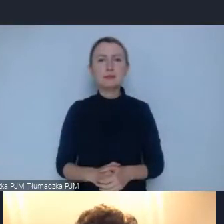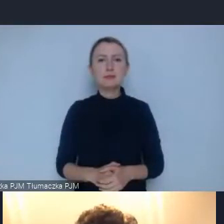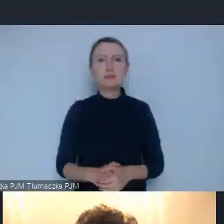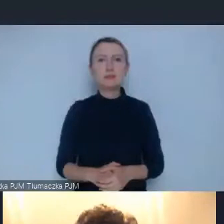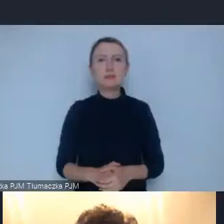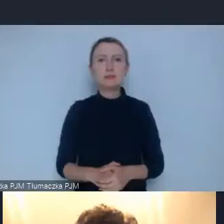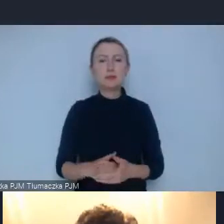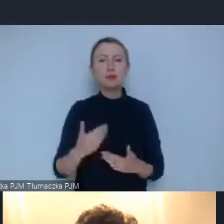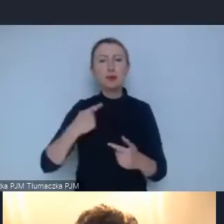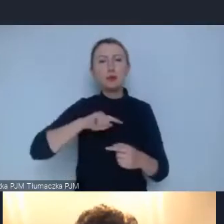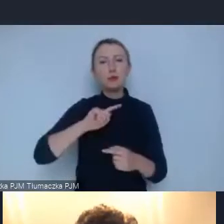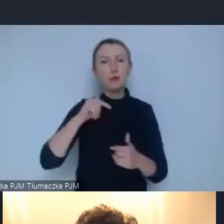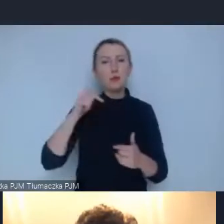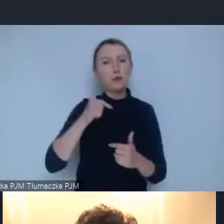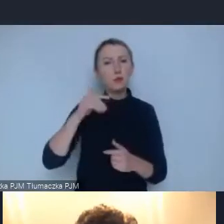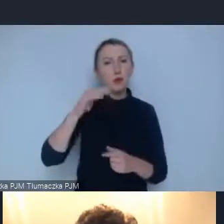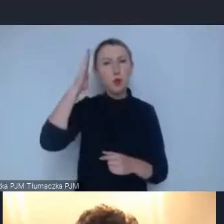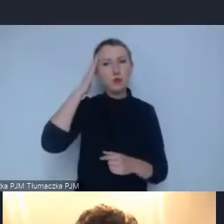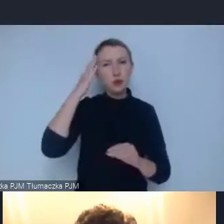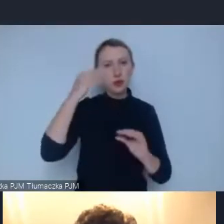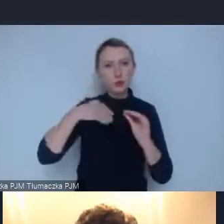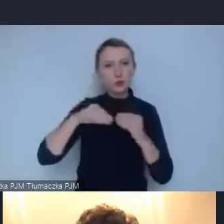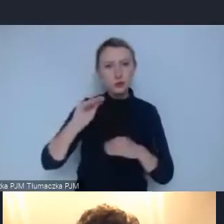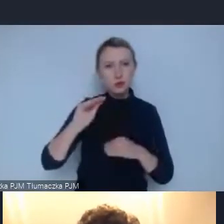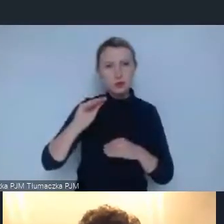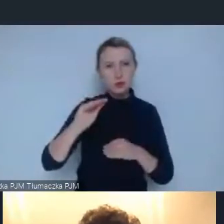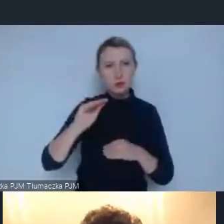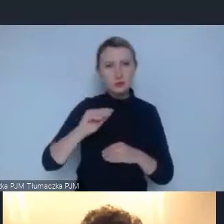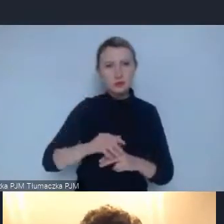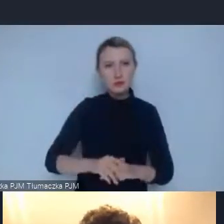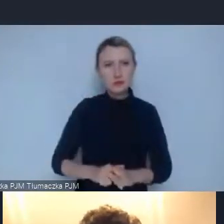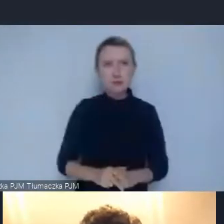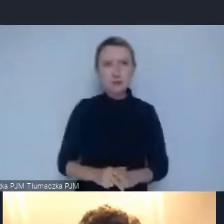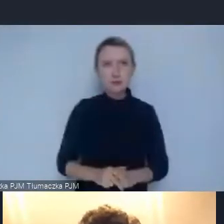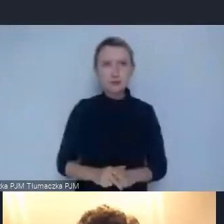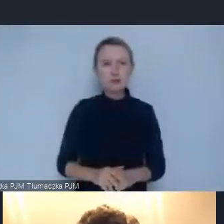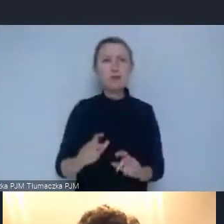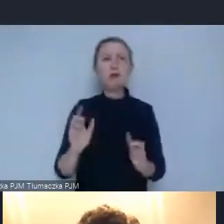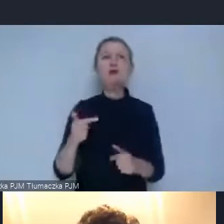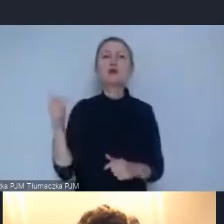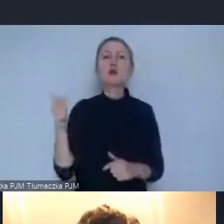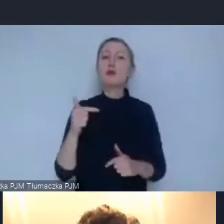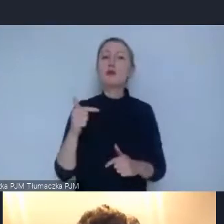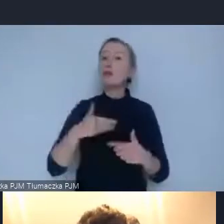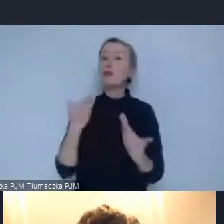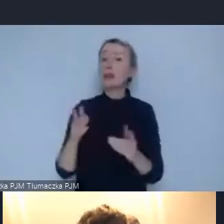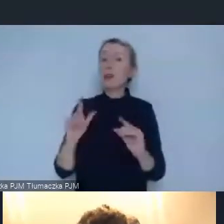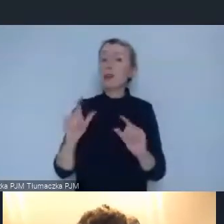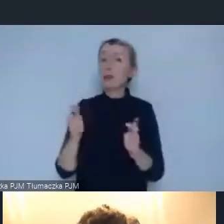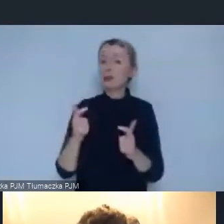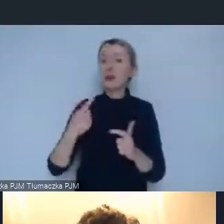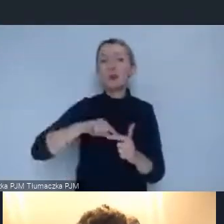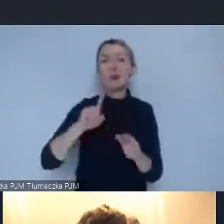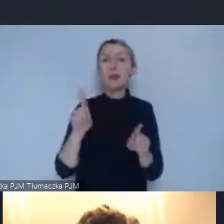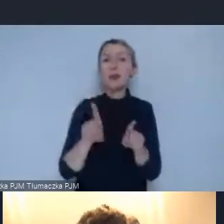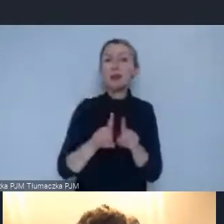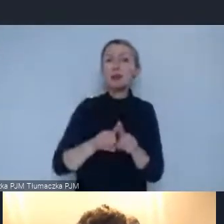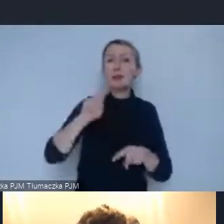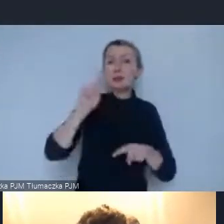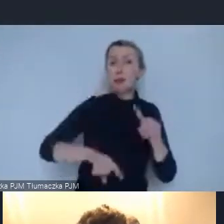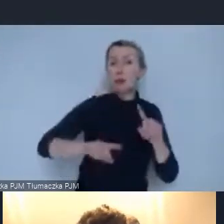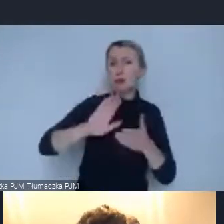mają wymagać, a nie zawsze widzą, co powinni od siebie dać. Niestety też podam zły przykład. Zakupiliśmy